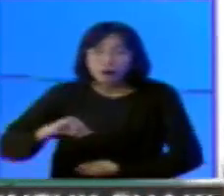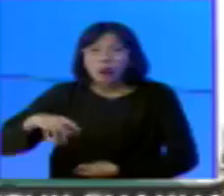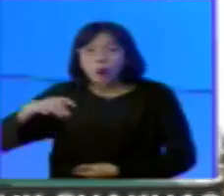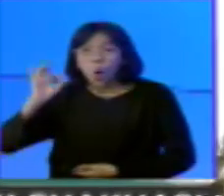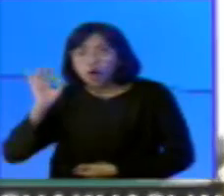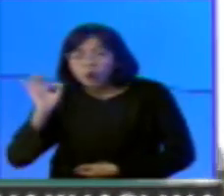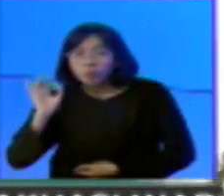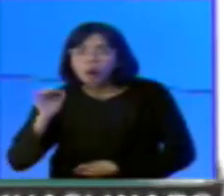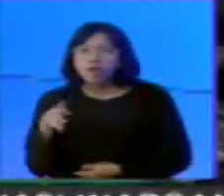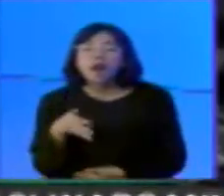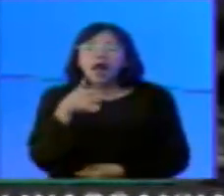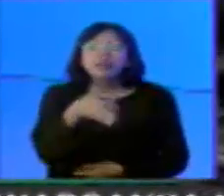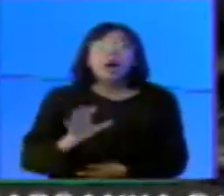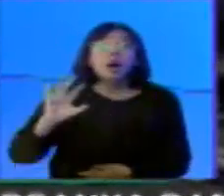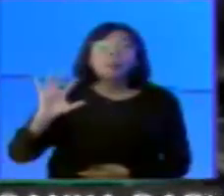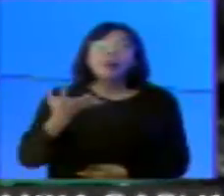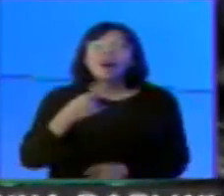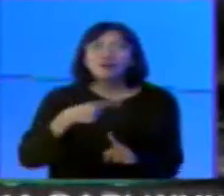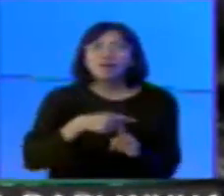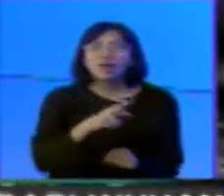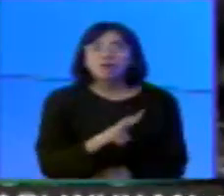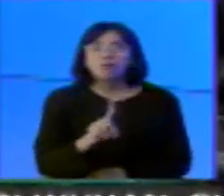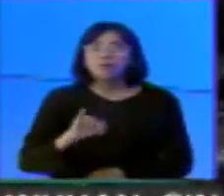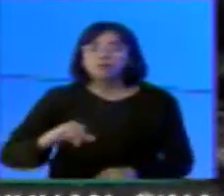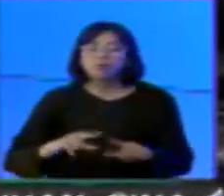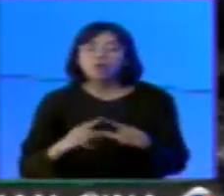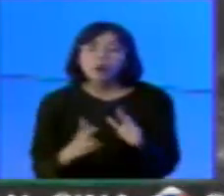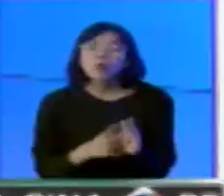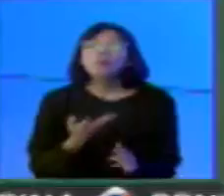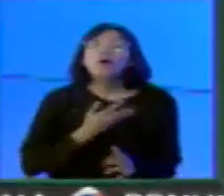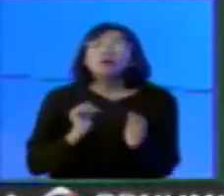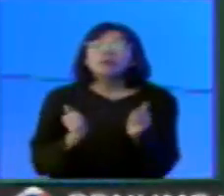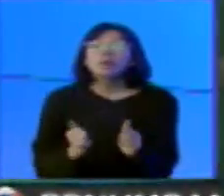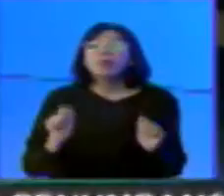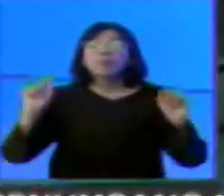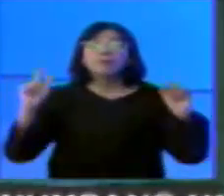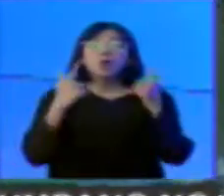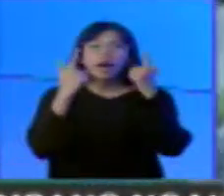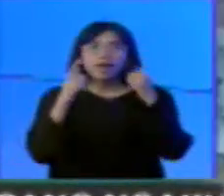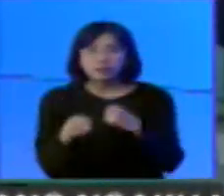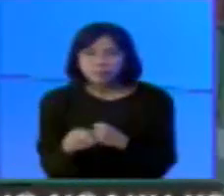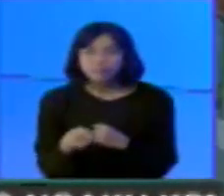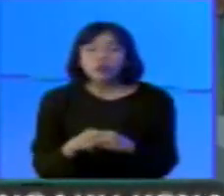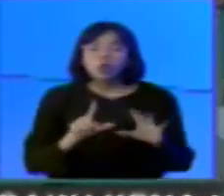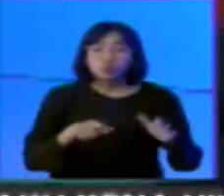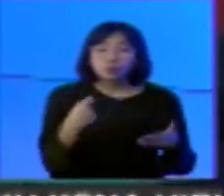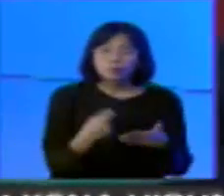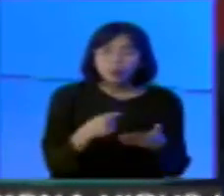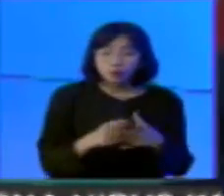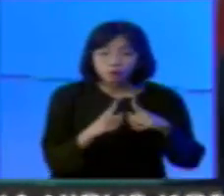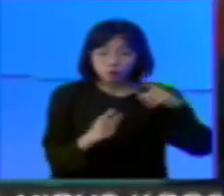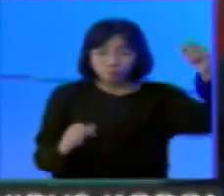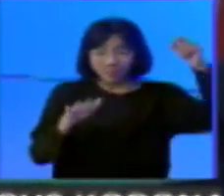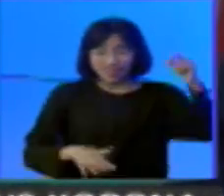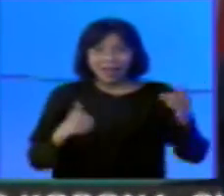dan tiba di Manado pada tanggal 21 Januari lalu dalam rangka liburan. Sementara itu, 7 mahasiswa Sumatera Selatan